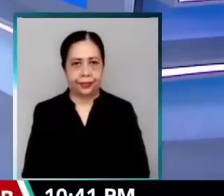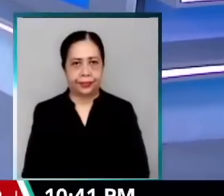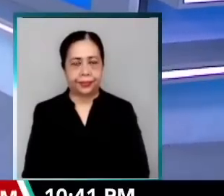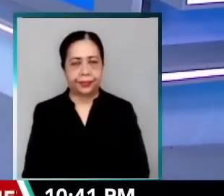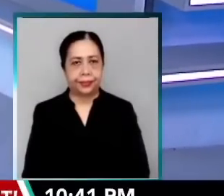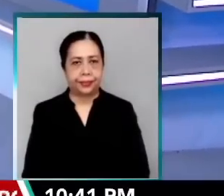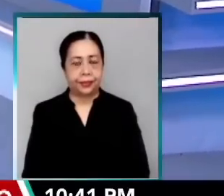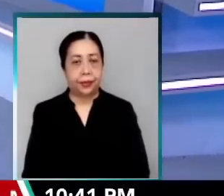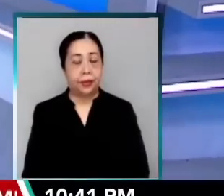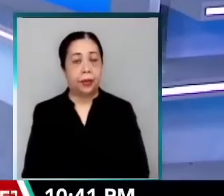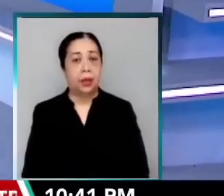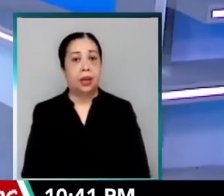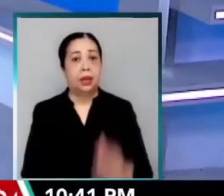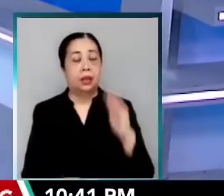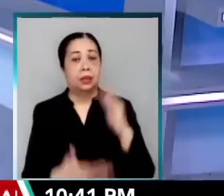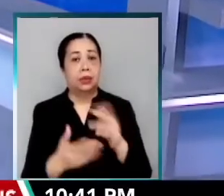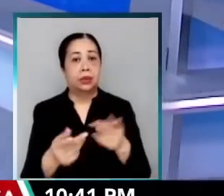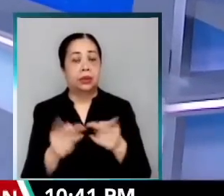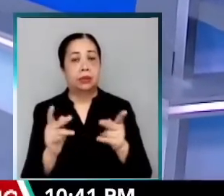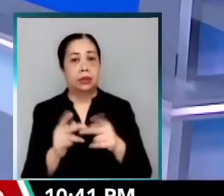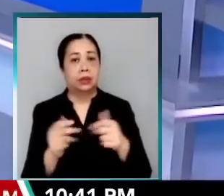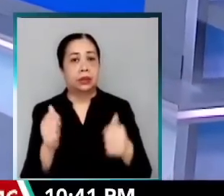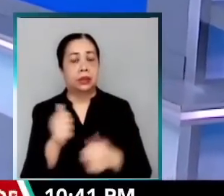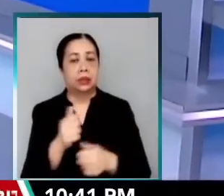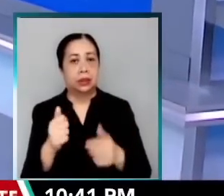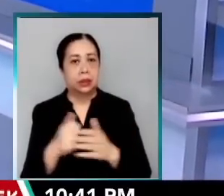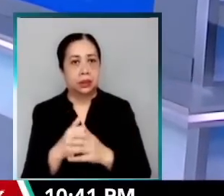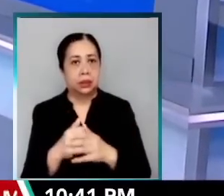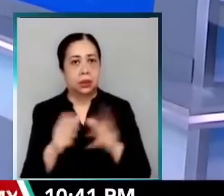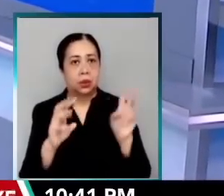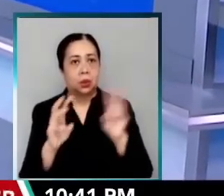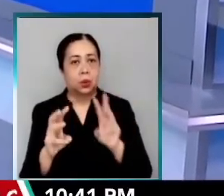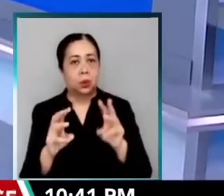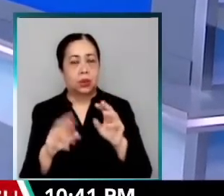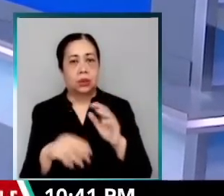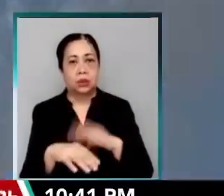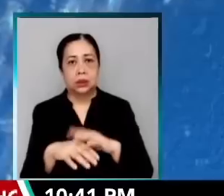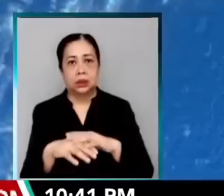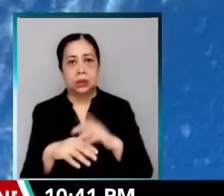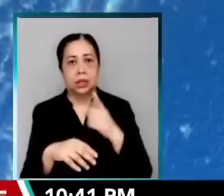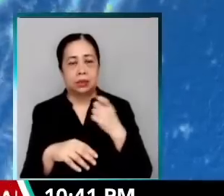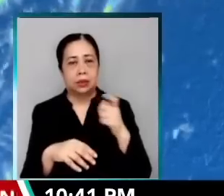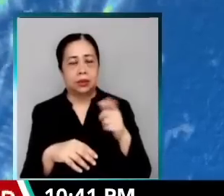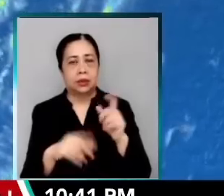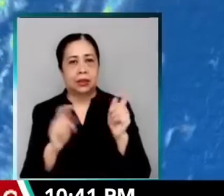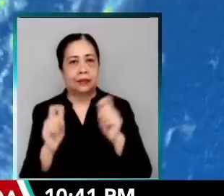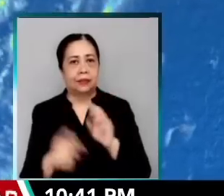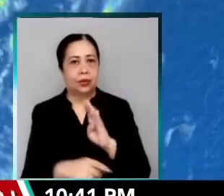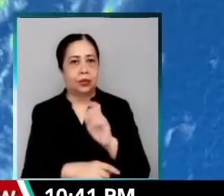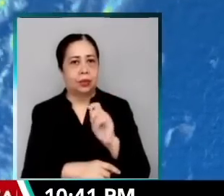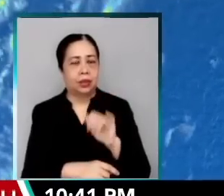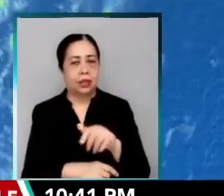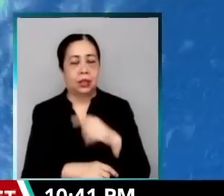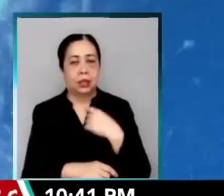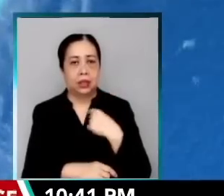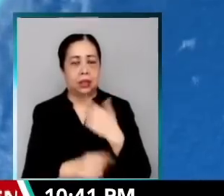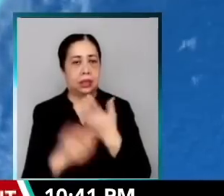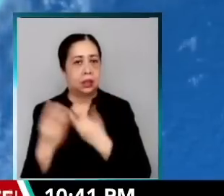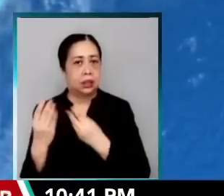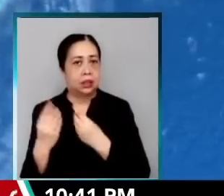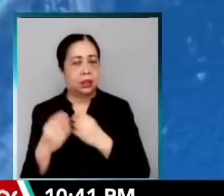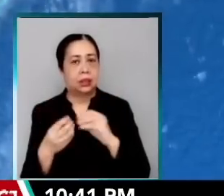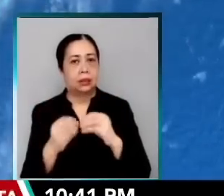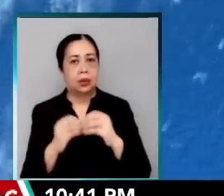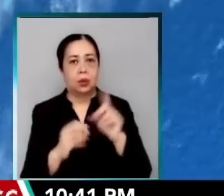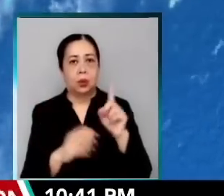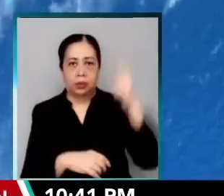Nabawasan na ang mga lugar na nasa ilalim ng wind signal dahil sa bagyong Betty. Sa latest bulletin ng PAGASA, signal number 1 sa Batanes